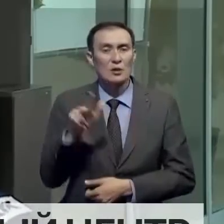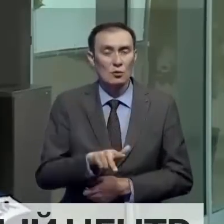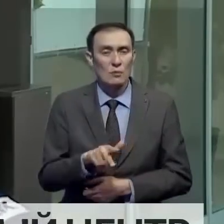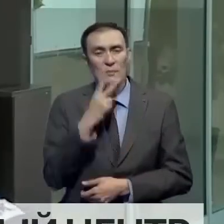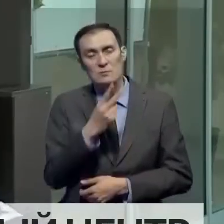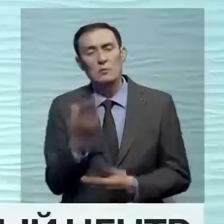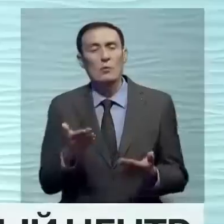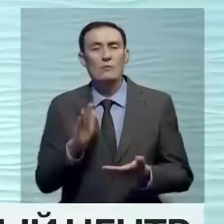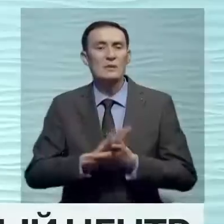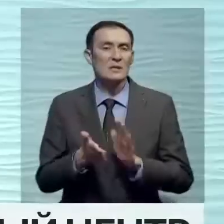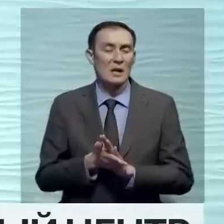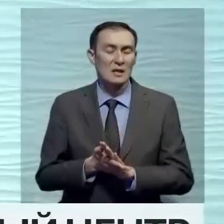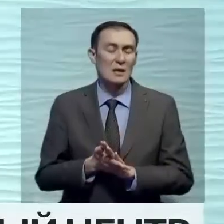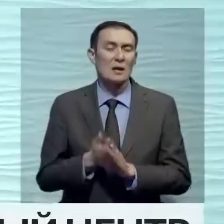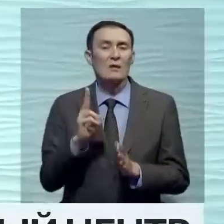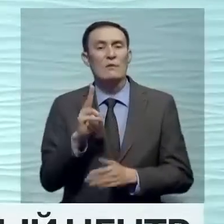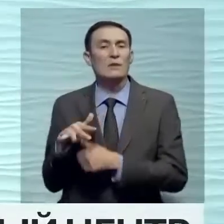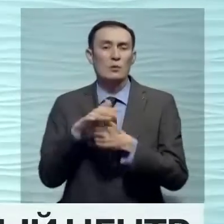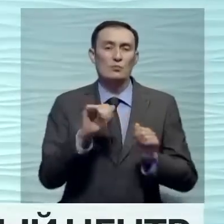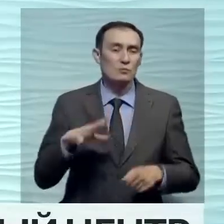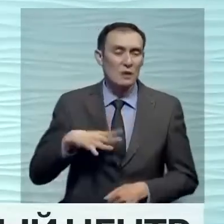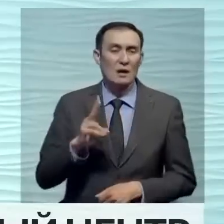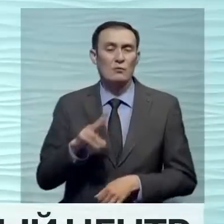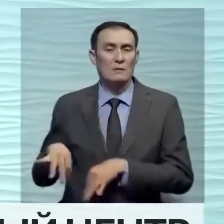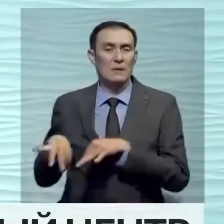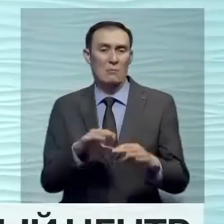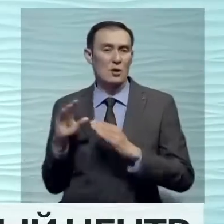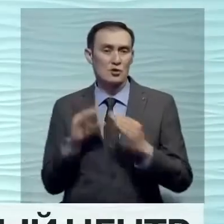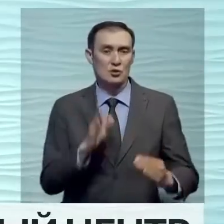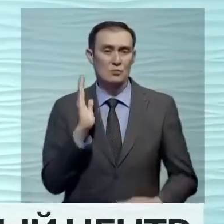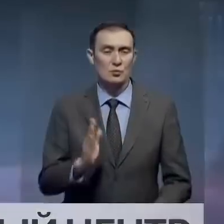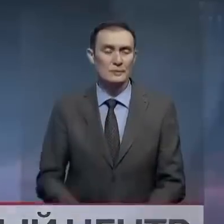тяжести состояния посмотрят. Кого на вертолете, кого наземным транспортом.